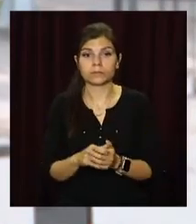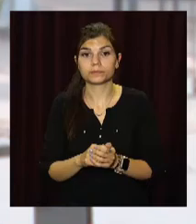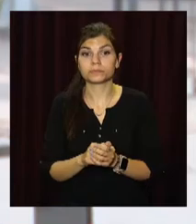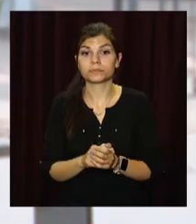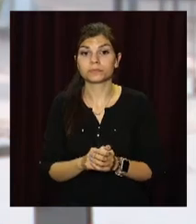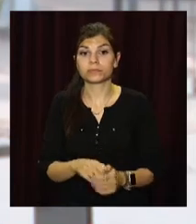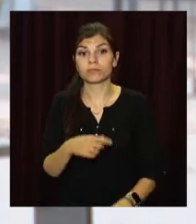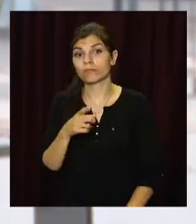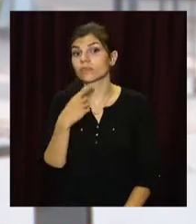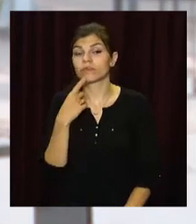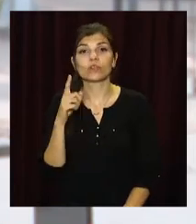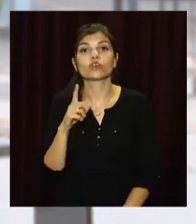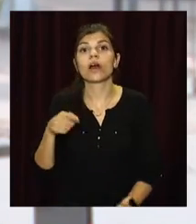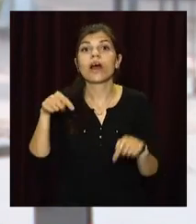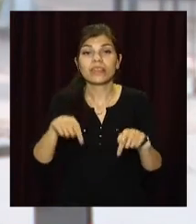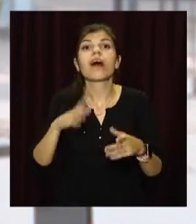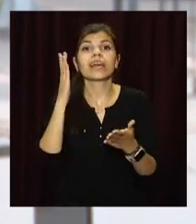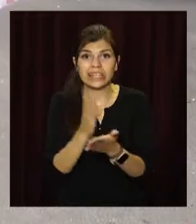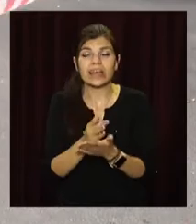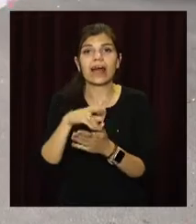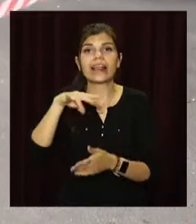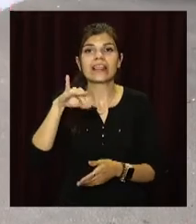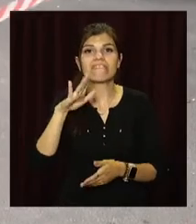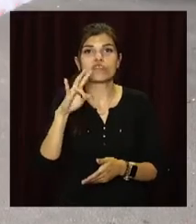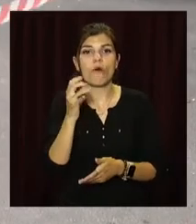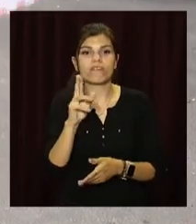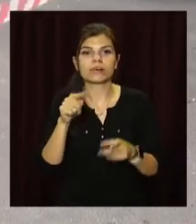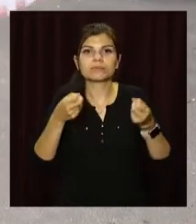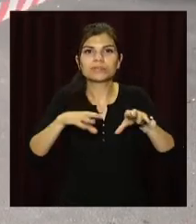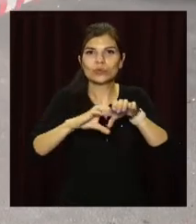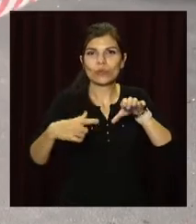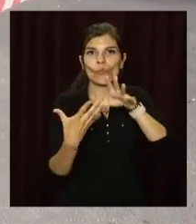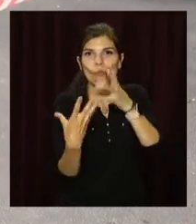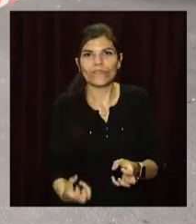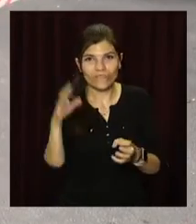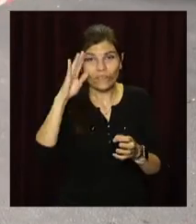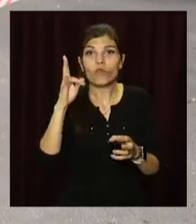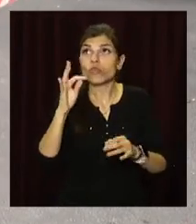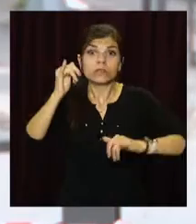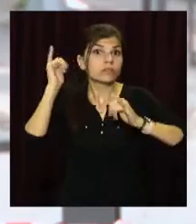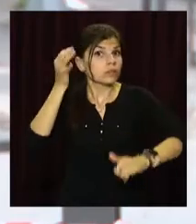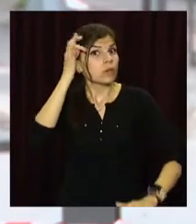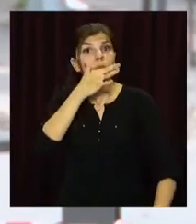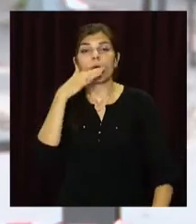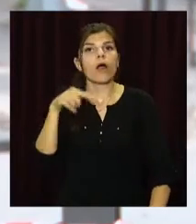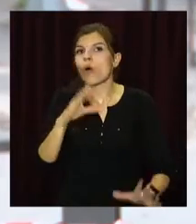не технически не смогли принять то количество осадков, которое выпало. А количество осадков было аномальным.